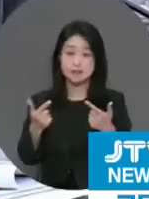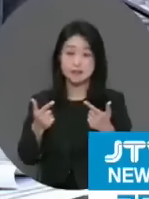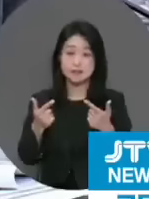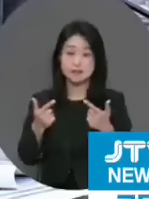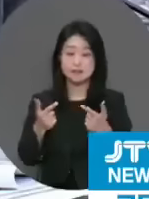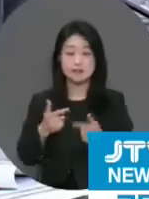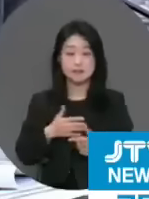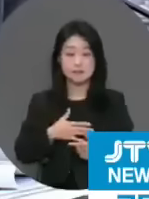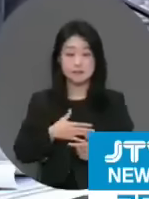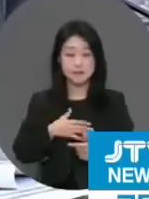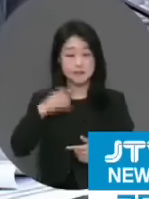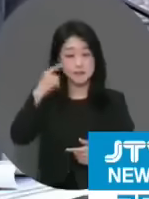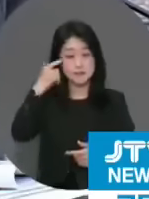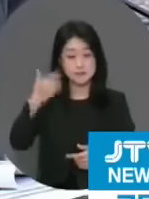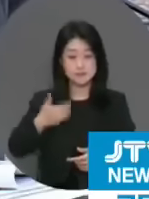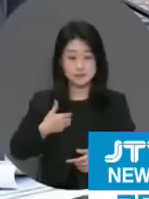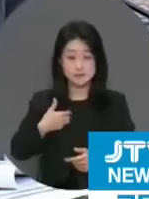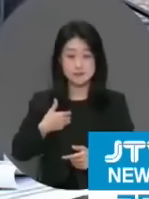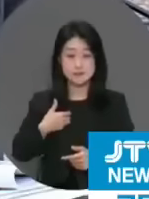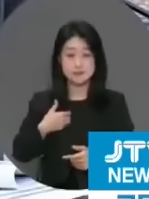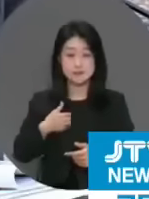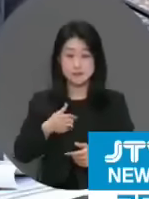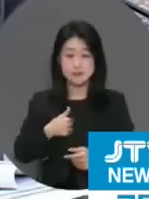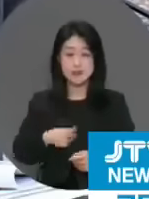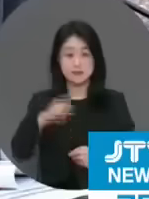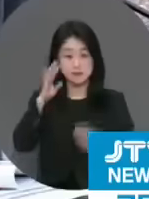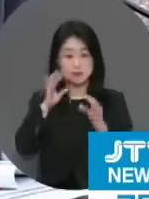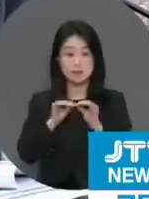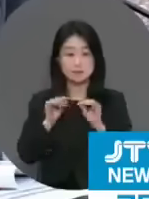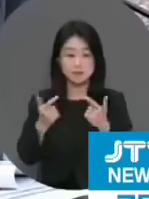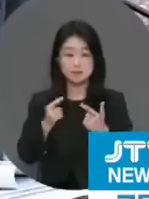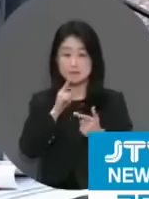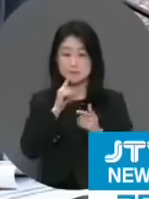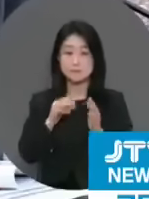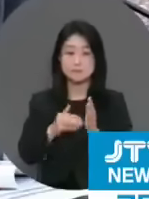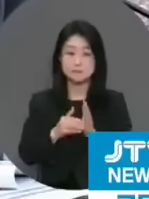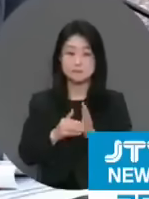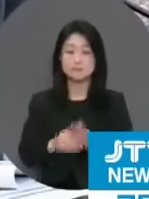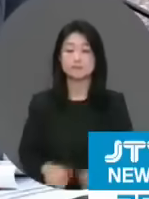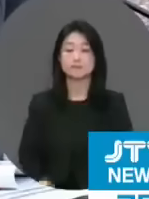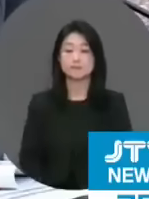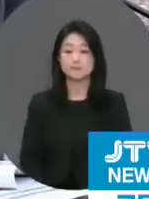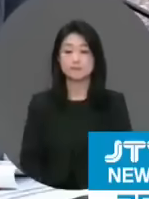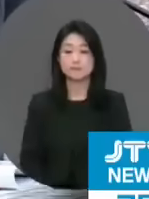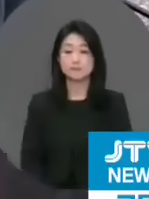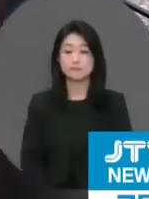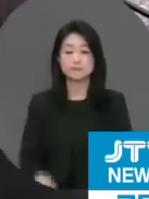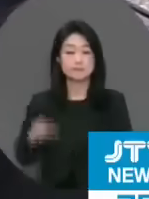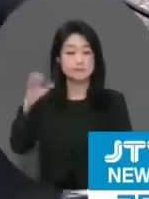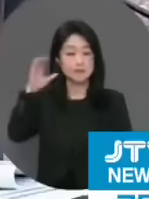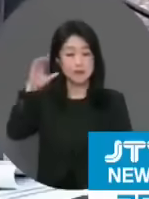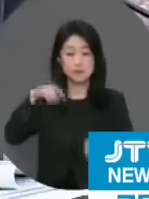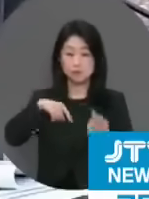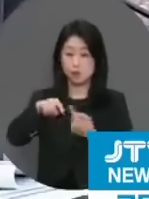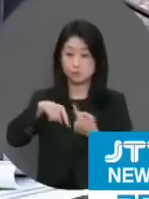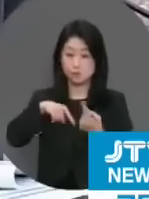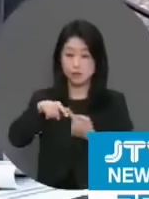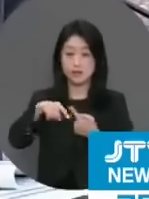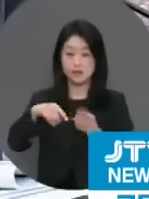제 의견을 물어보셔서 끝난 거라고 생각하십니까? 저는 동의하지 않는다고 네, 그리고 이 자리가 인사청문회로